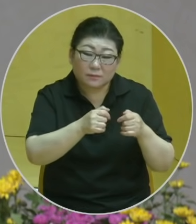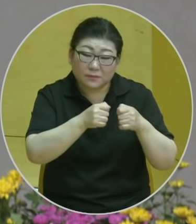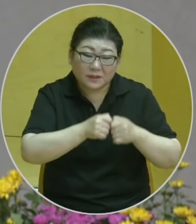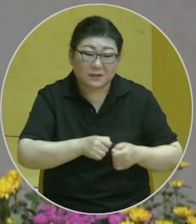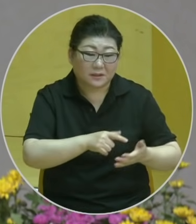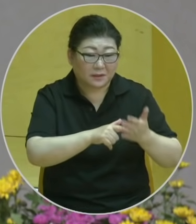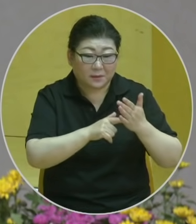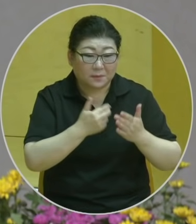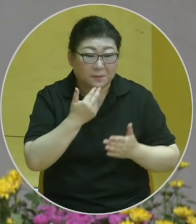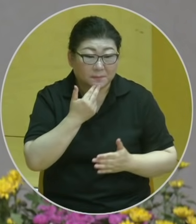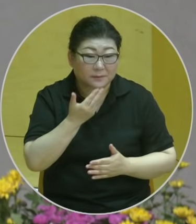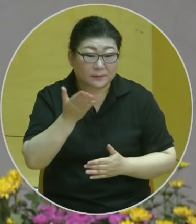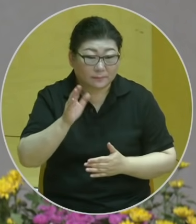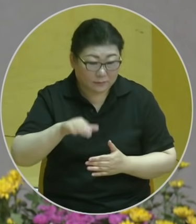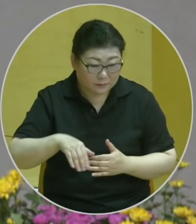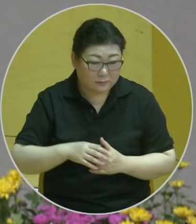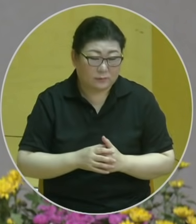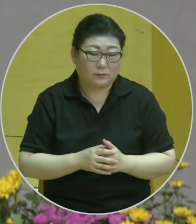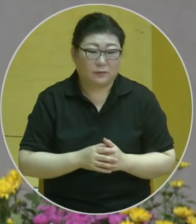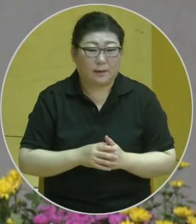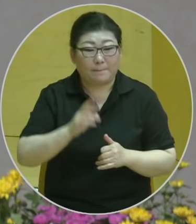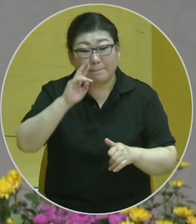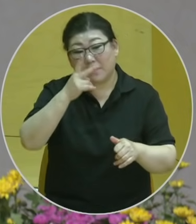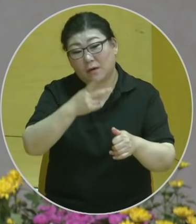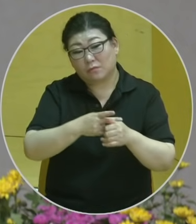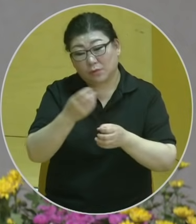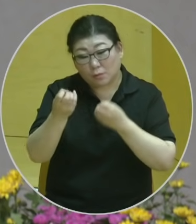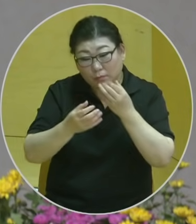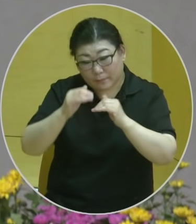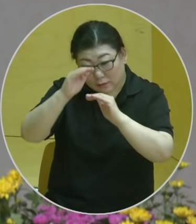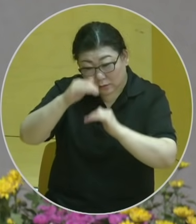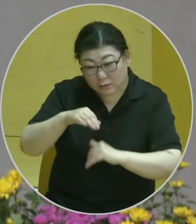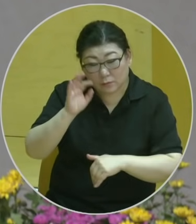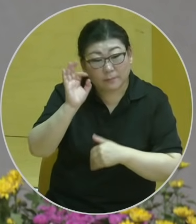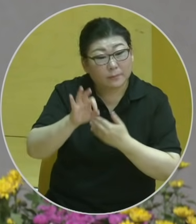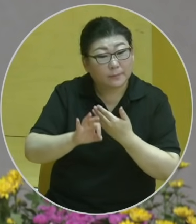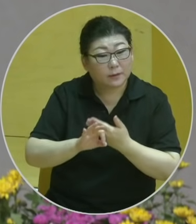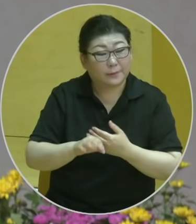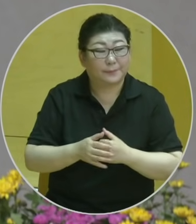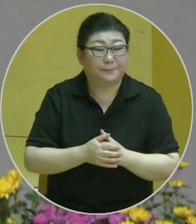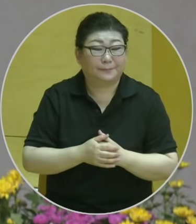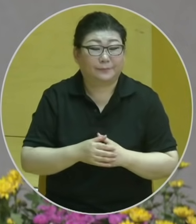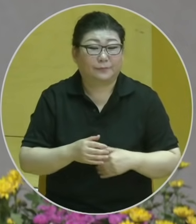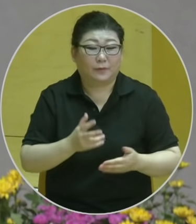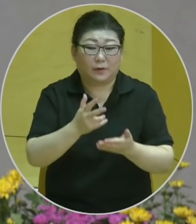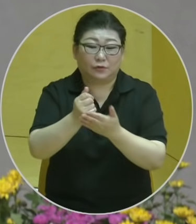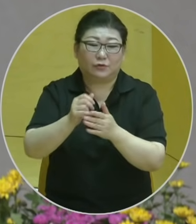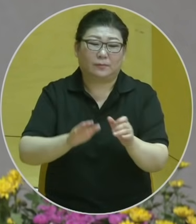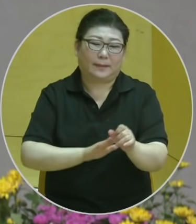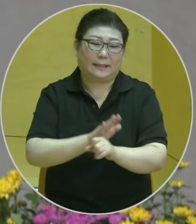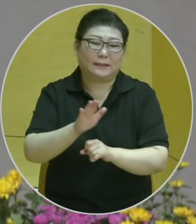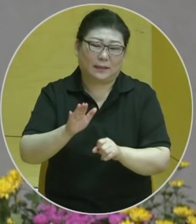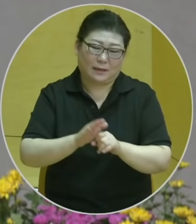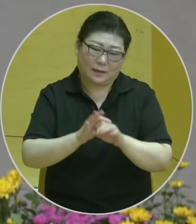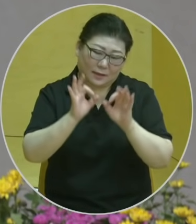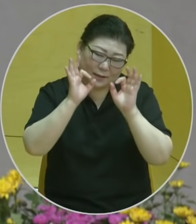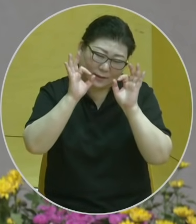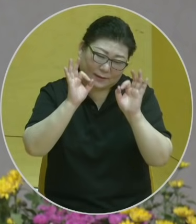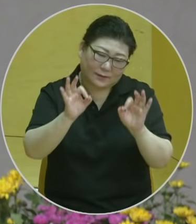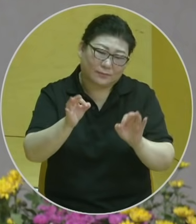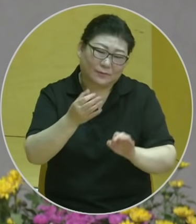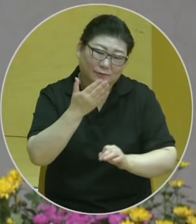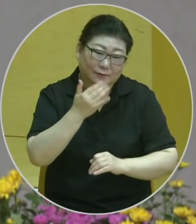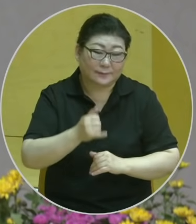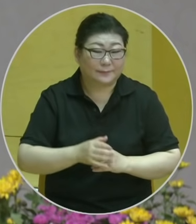않습니다. 그러나 우리가 바울의 고백을 다시 한번 생각해 본다면 우리 주님의 사랑을 여기서 우리가 다시 고백할